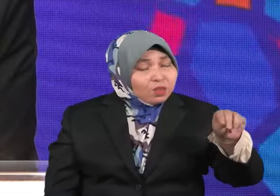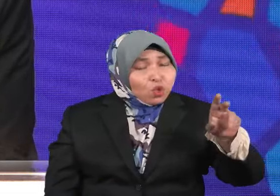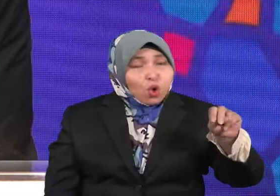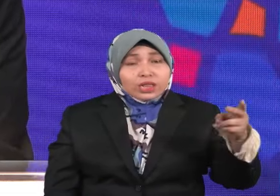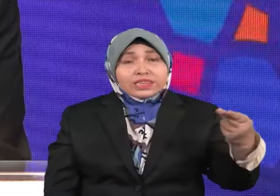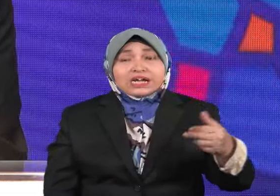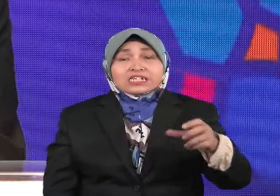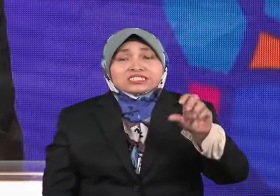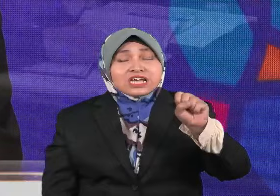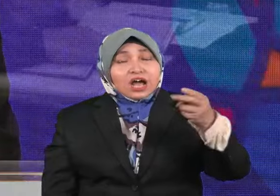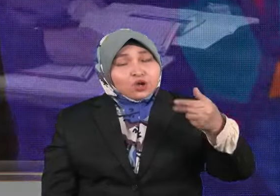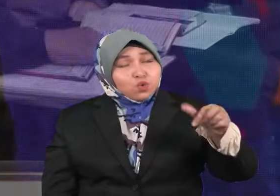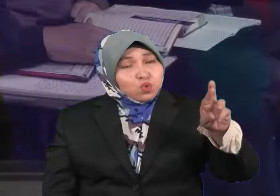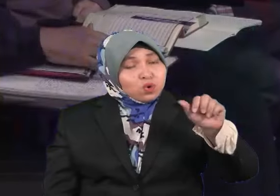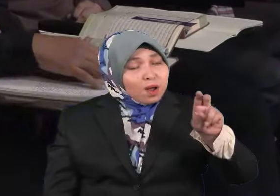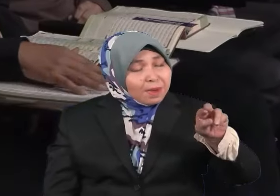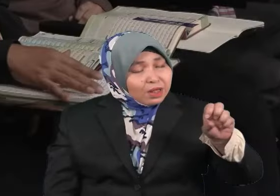Ramadan.